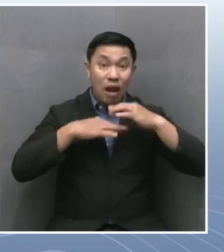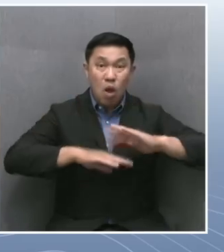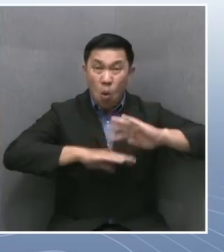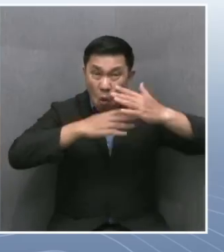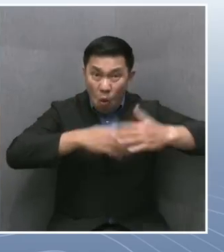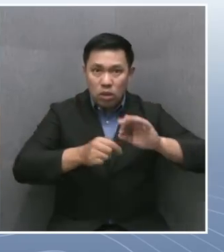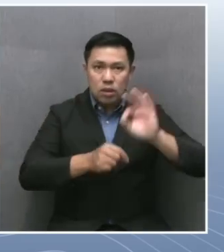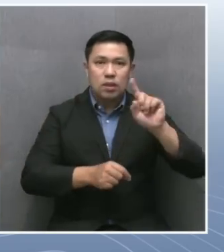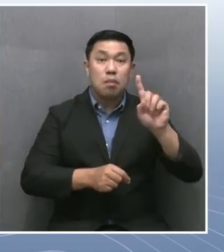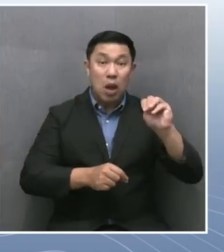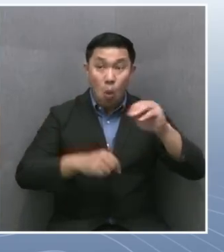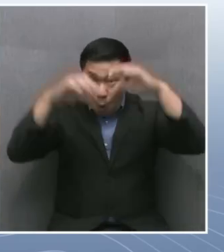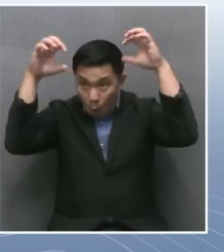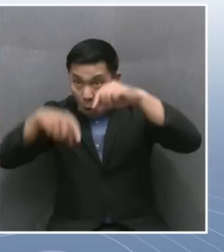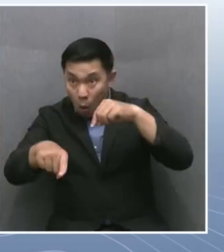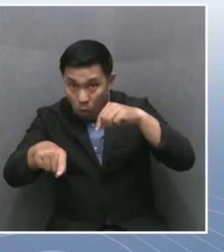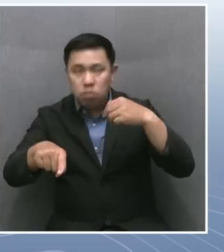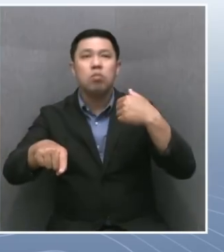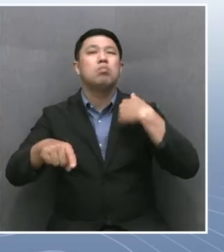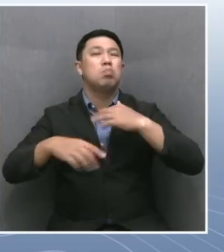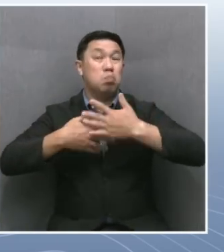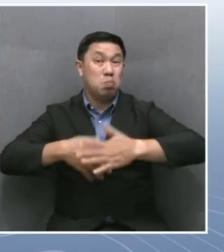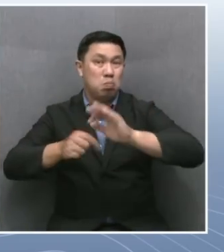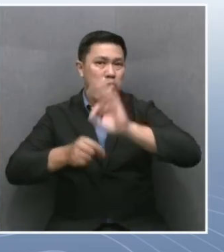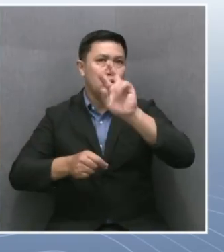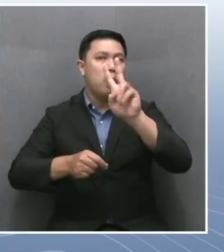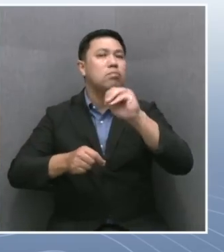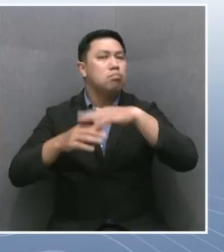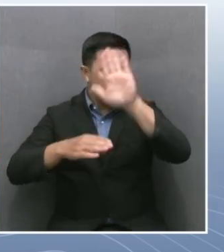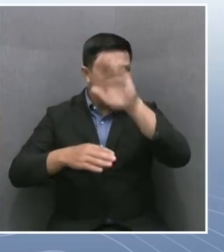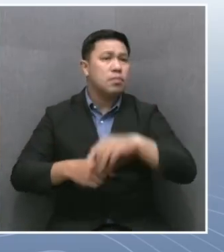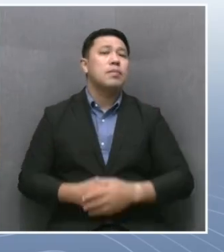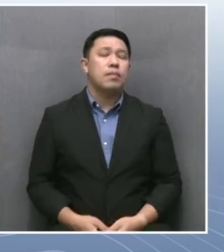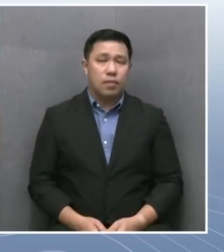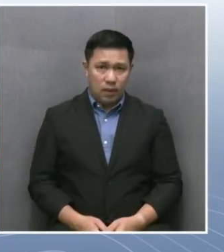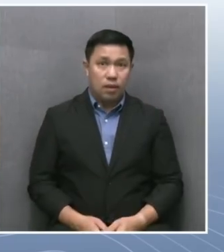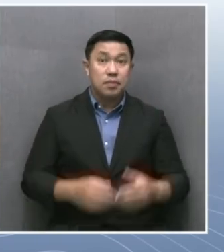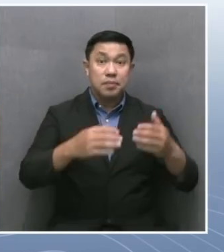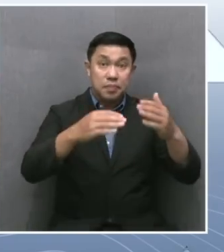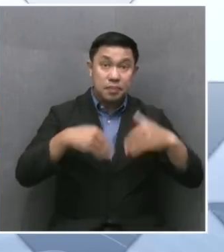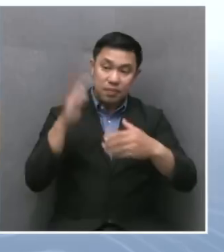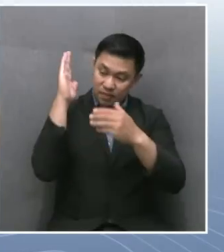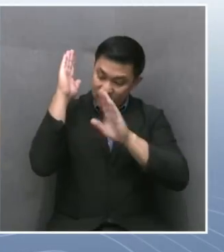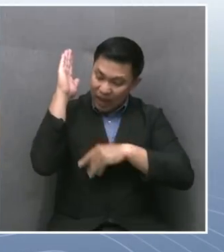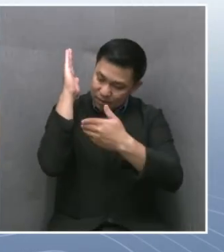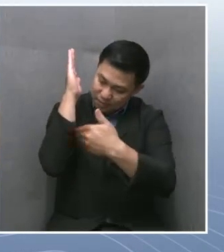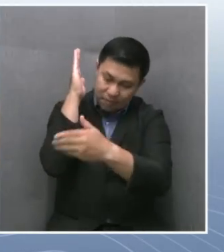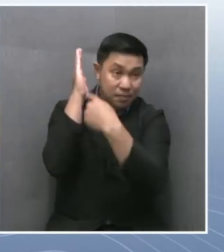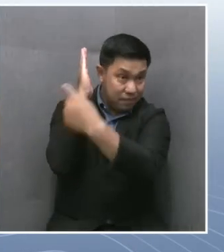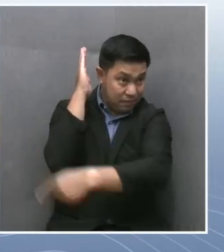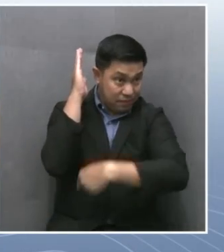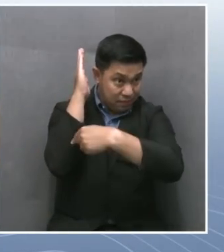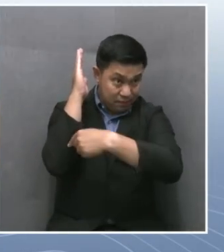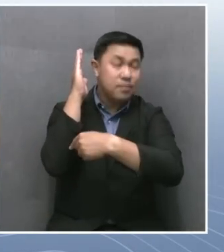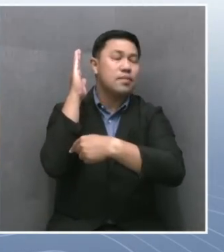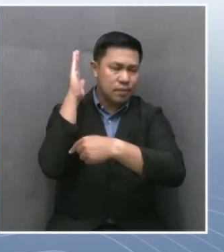1เมตจุดที่เกิดฝนฟ้าคะนองคลื่นสูงมากกว่า 2เมตส่วนพื้นที่ภาคใต้ฝั่งตะวันตกจะมีฝนฟ้าคะนอง